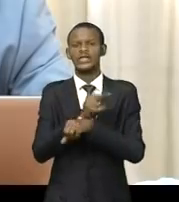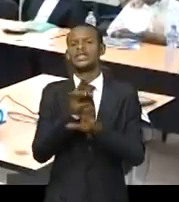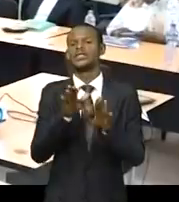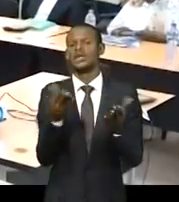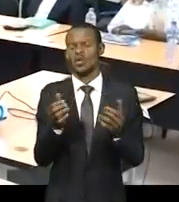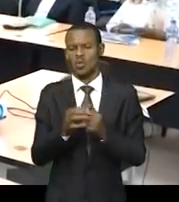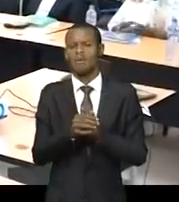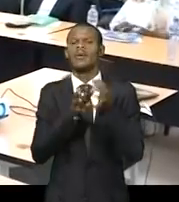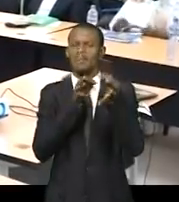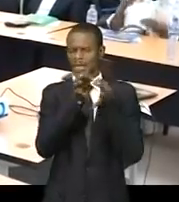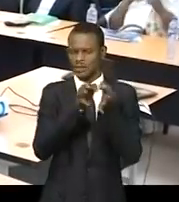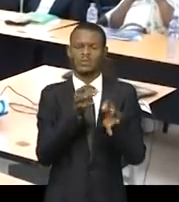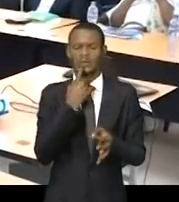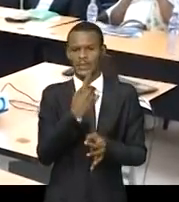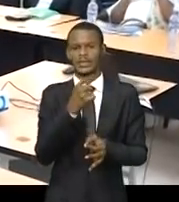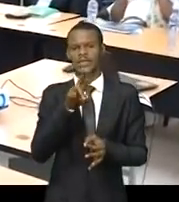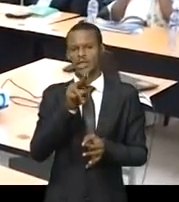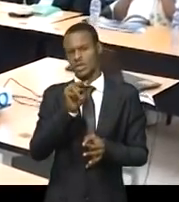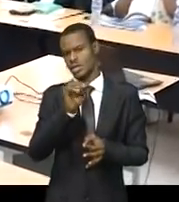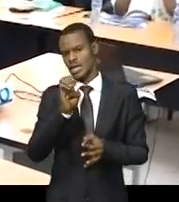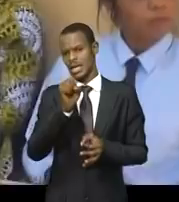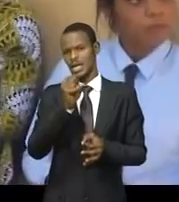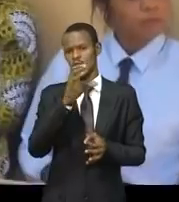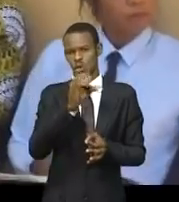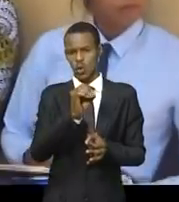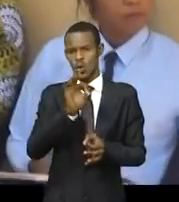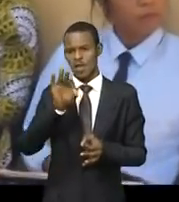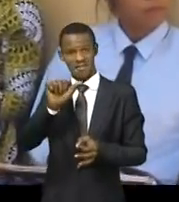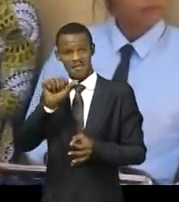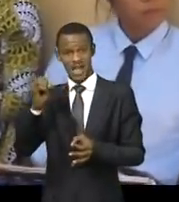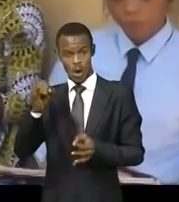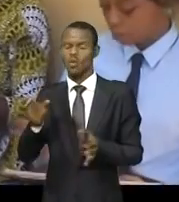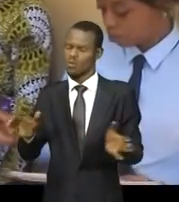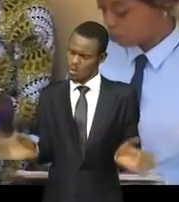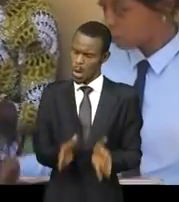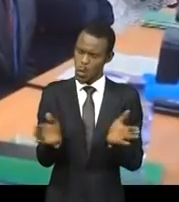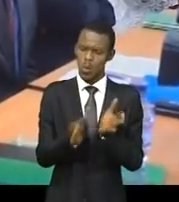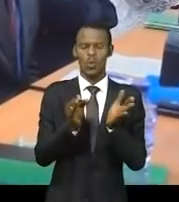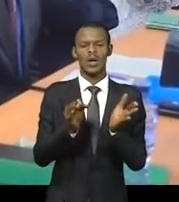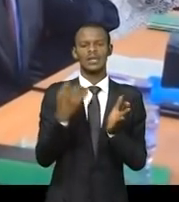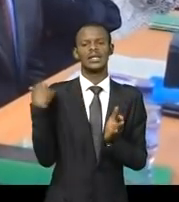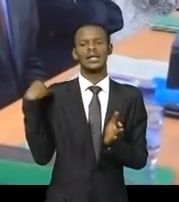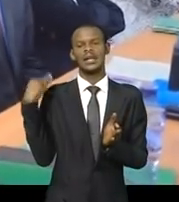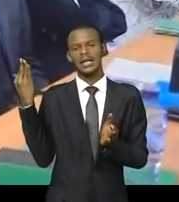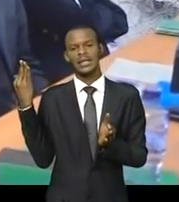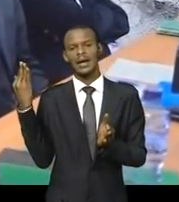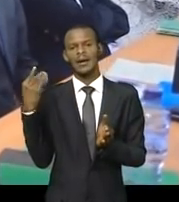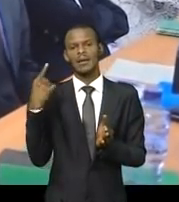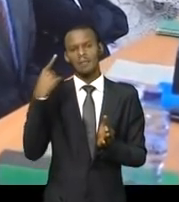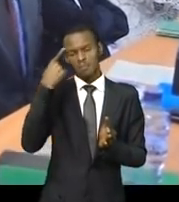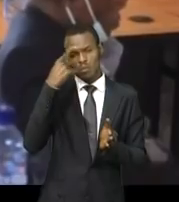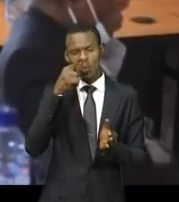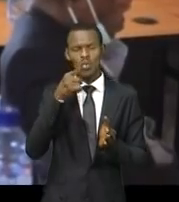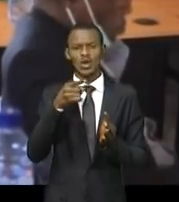structures encouragent les États de ne pas seulement dresser les constats alarmant de la situation actuelle, mais de passer à